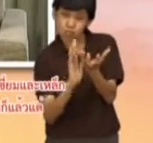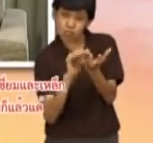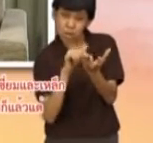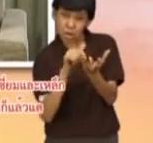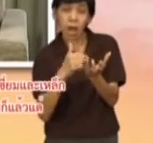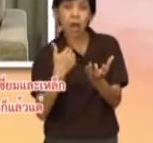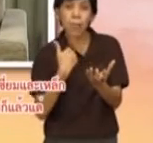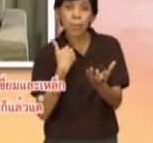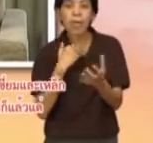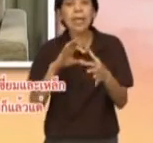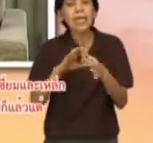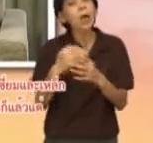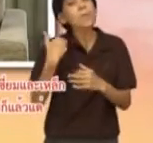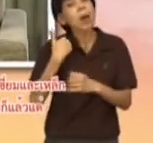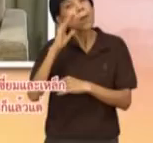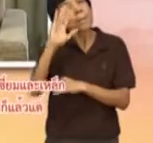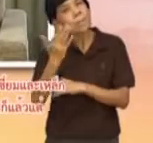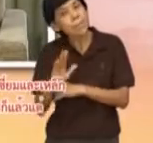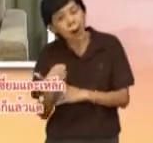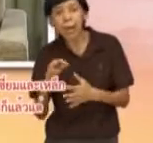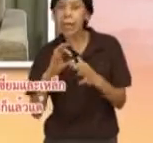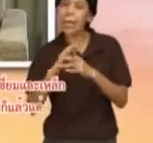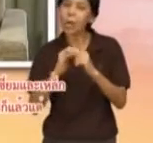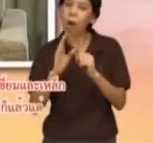ใบตองหรือใบเต